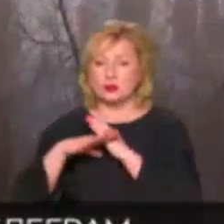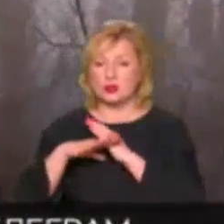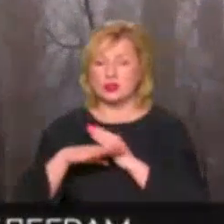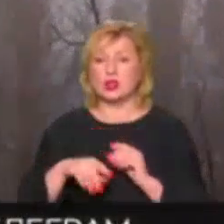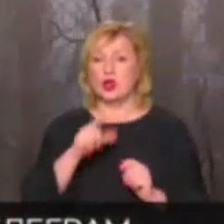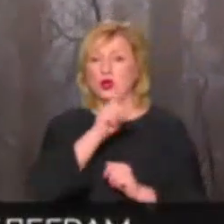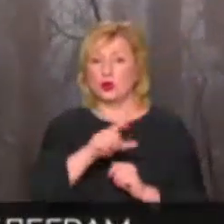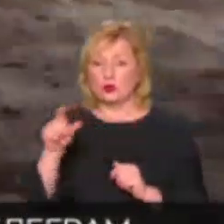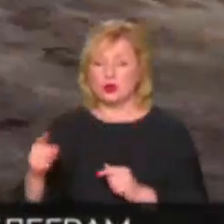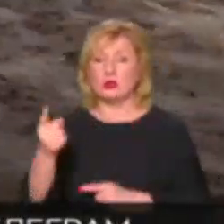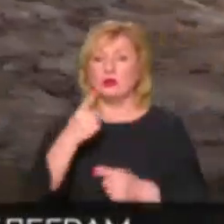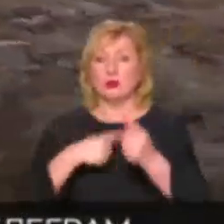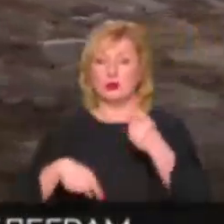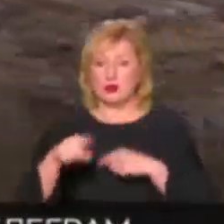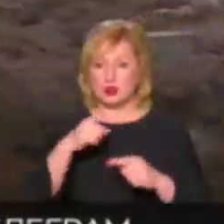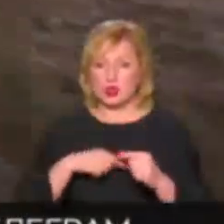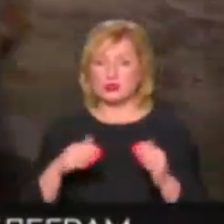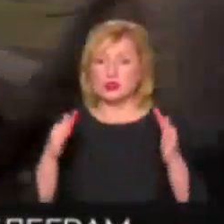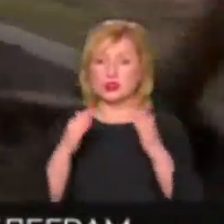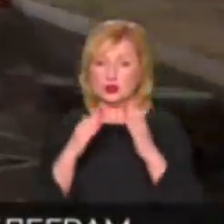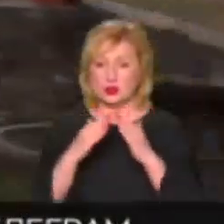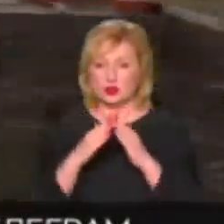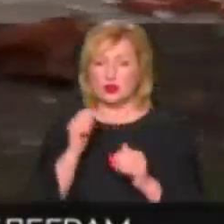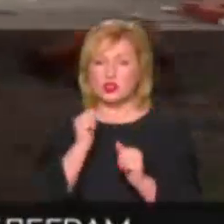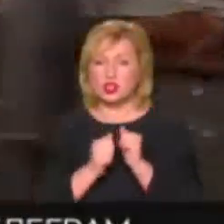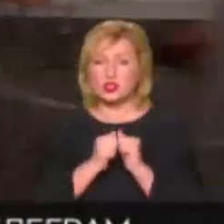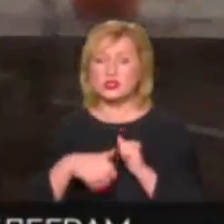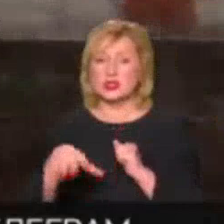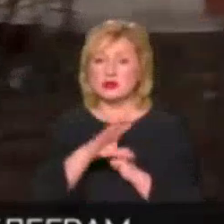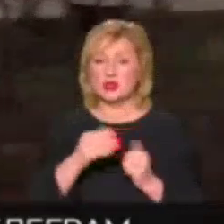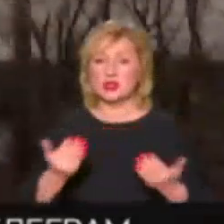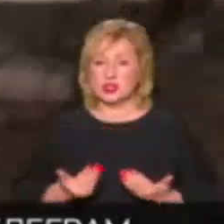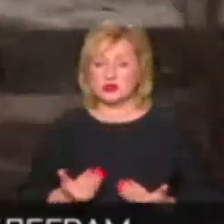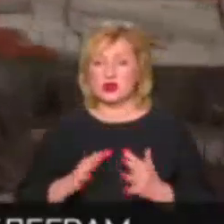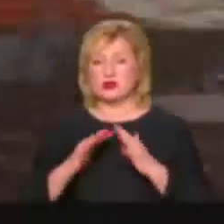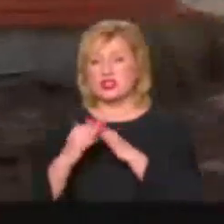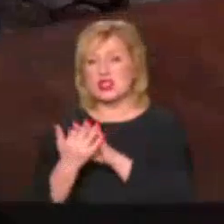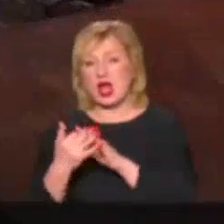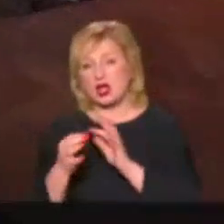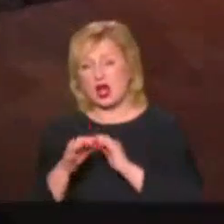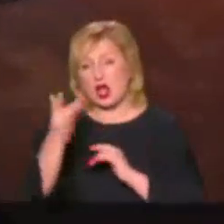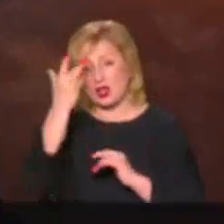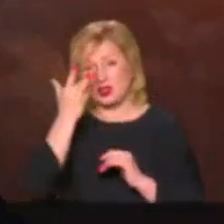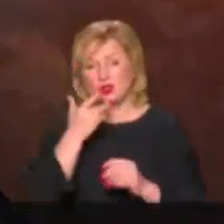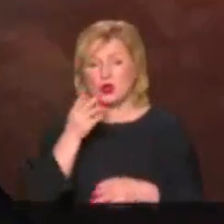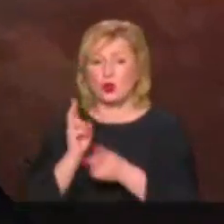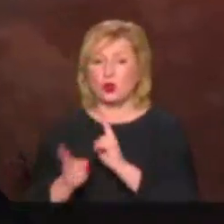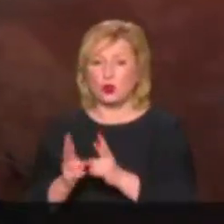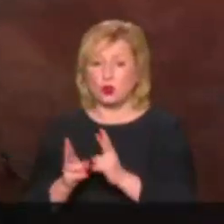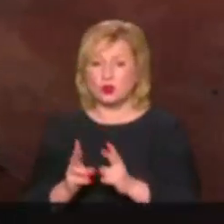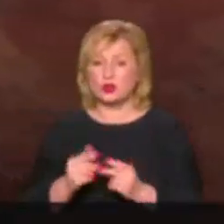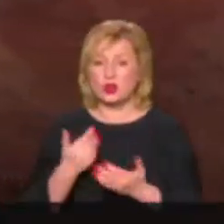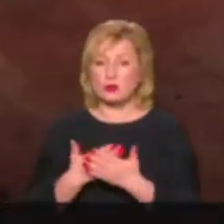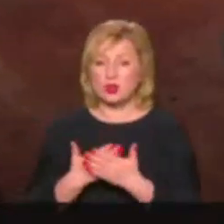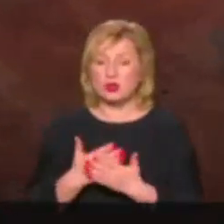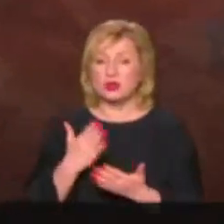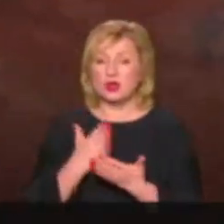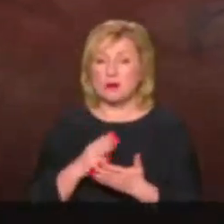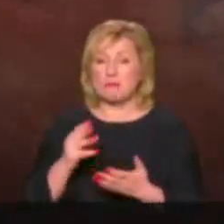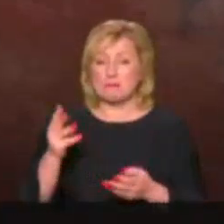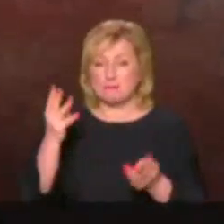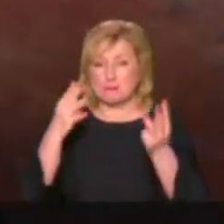ворогу просунутись далі. Росіяни кілька разів заходили в село і щоразу їх вибивали звідси. Давайте проходимо